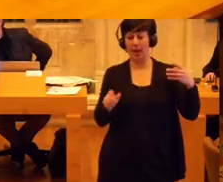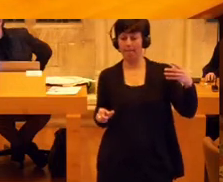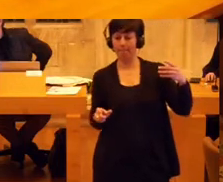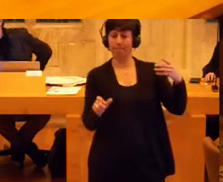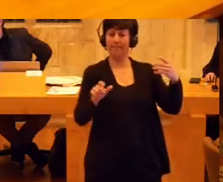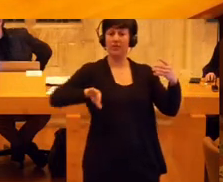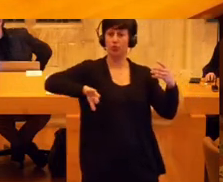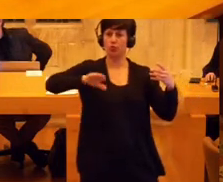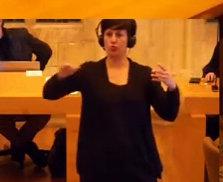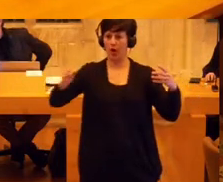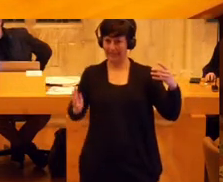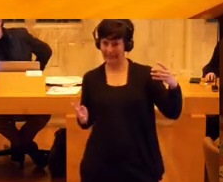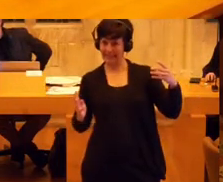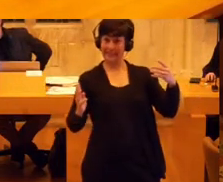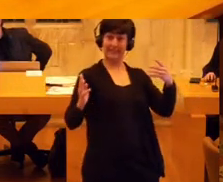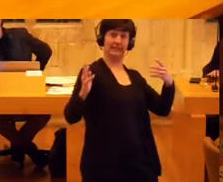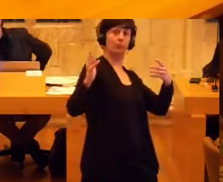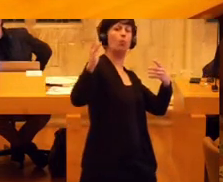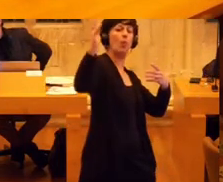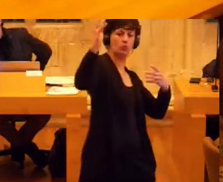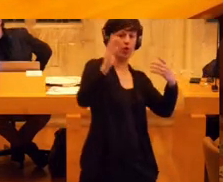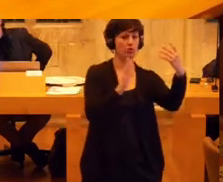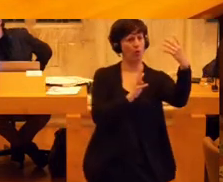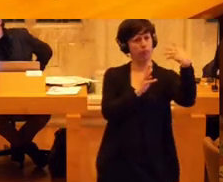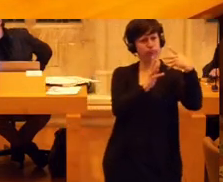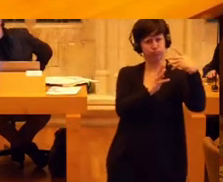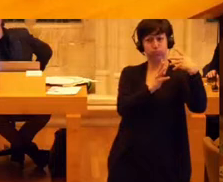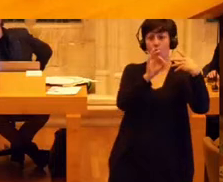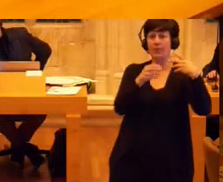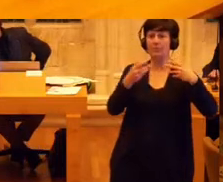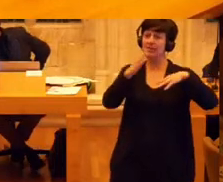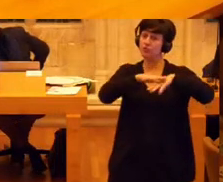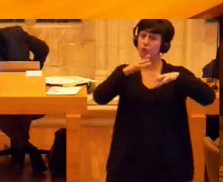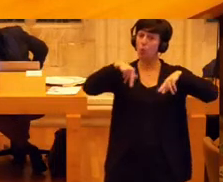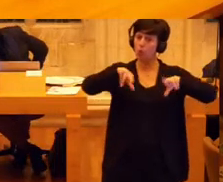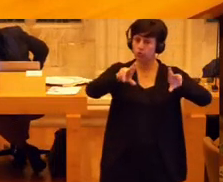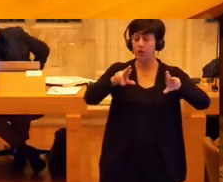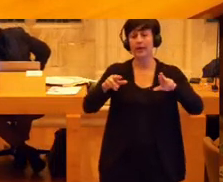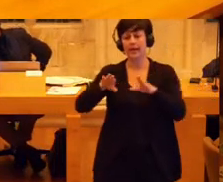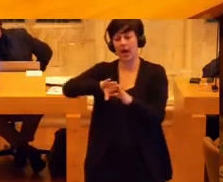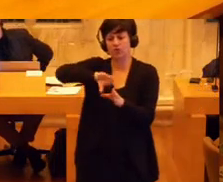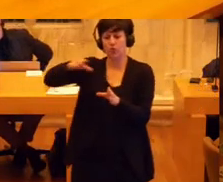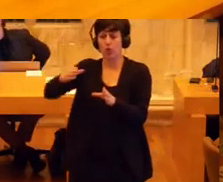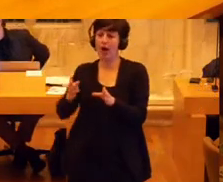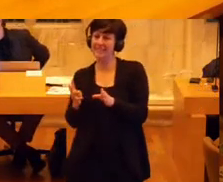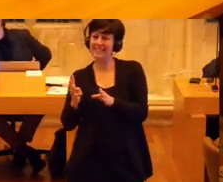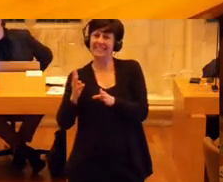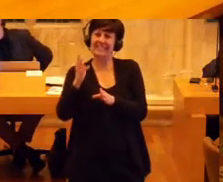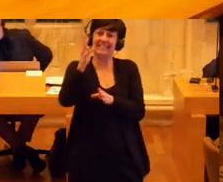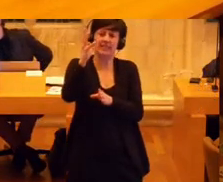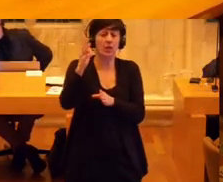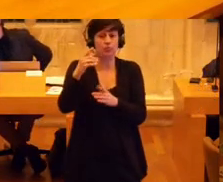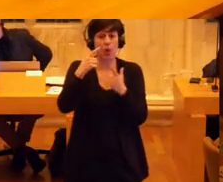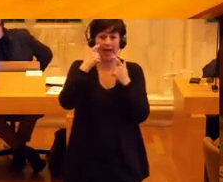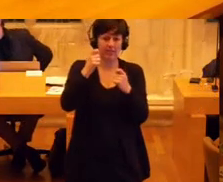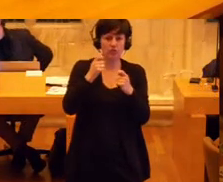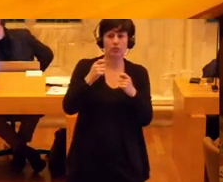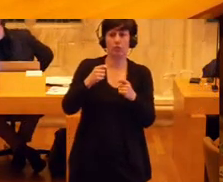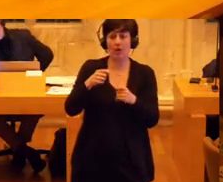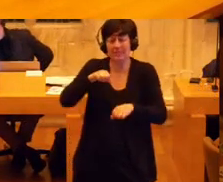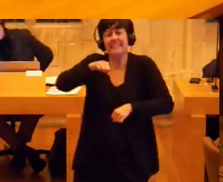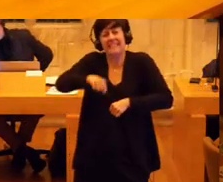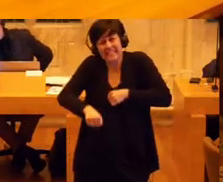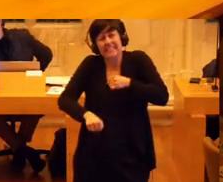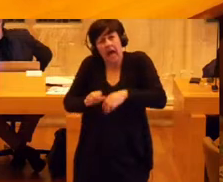sur trottoir dans le sens montant, pour respecter un peu les niveaux de force entre voitures et cyclistes.